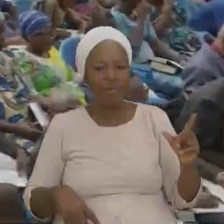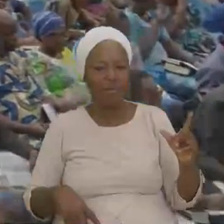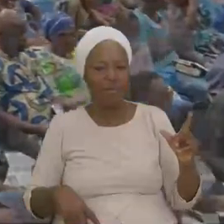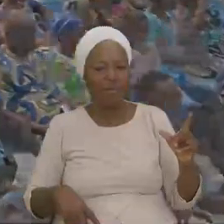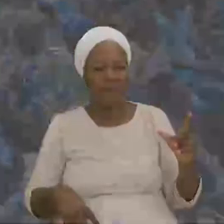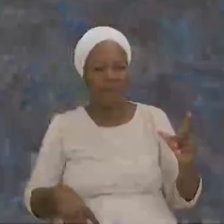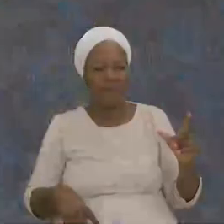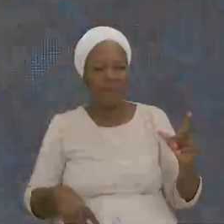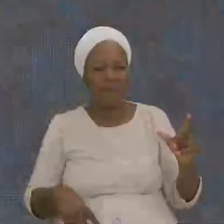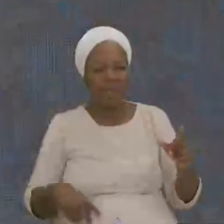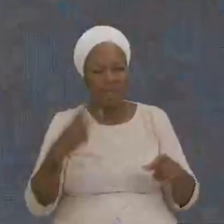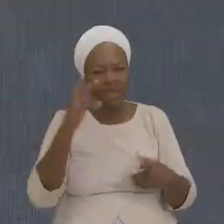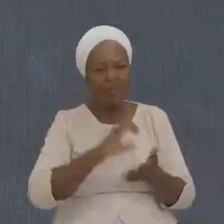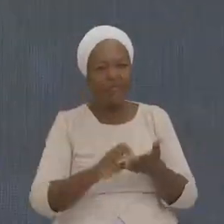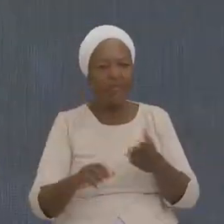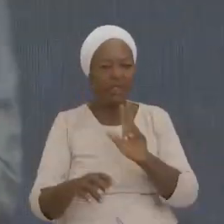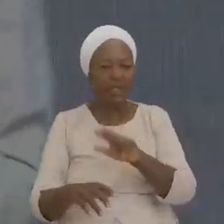l'Éternel.